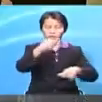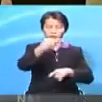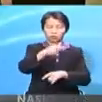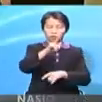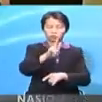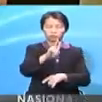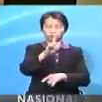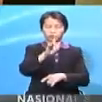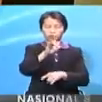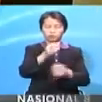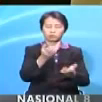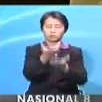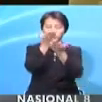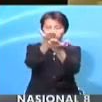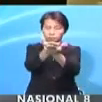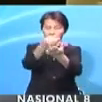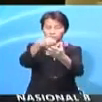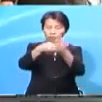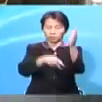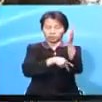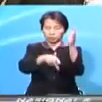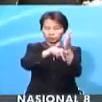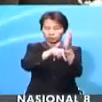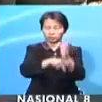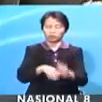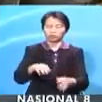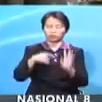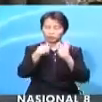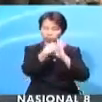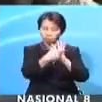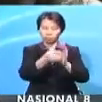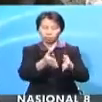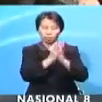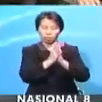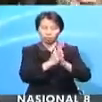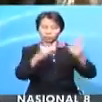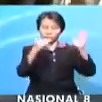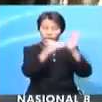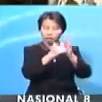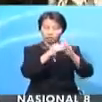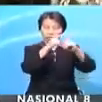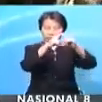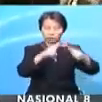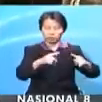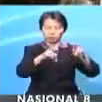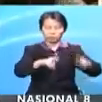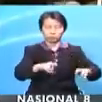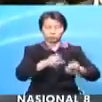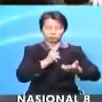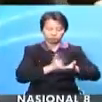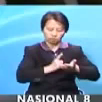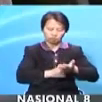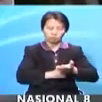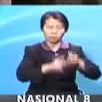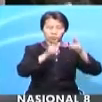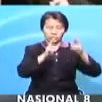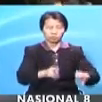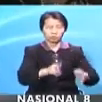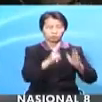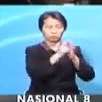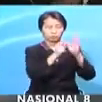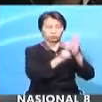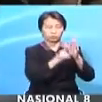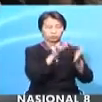dibentangkan di paliman mereka juga memohon insangsi bagi penghalang dewan rakyat membahas Gandrang undang-undang berkenaan